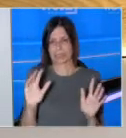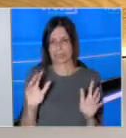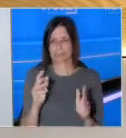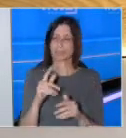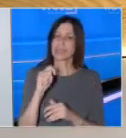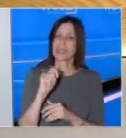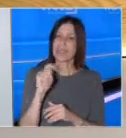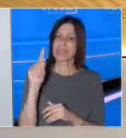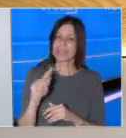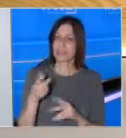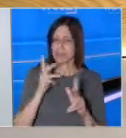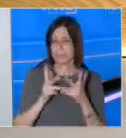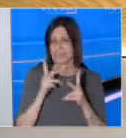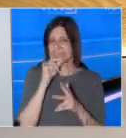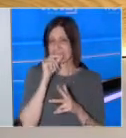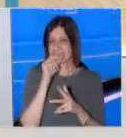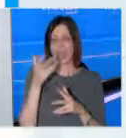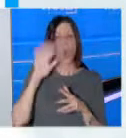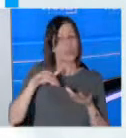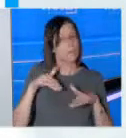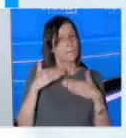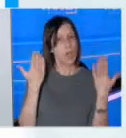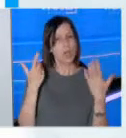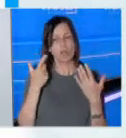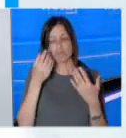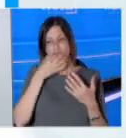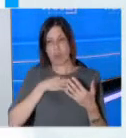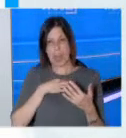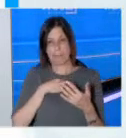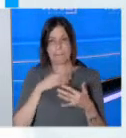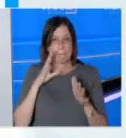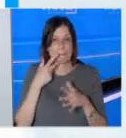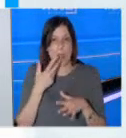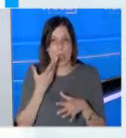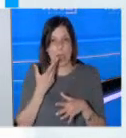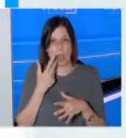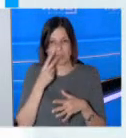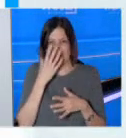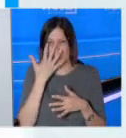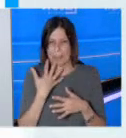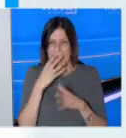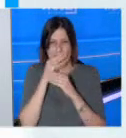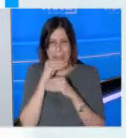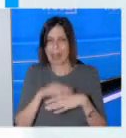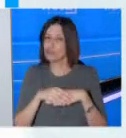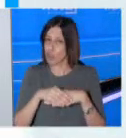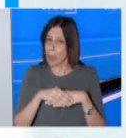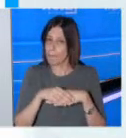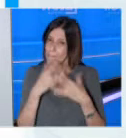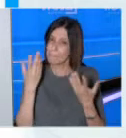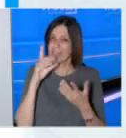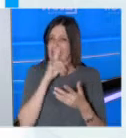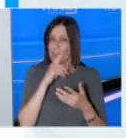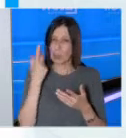תמר זנדברג ממרץ צייצה, עוד בוקר שבו שואלים אותי אם זה לא נאיבי לדבר על שלום. ובכן,